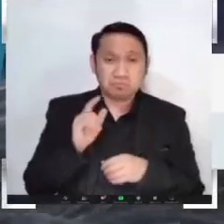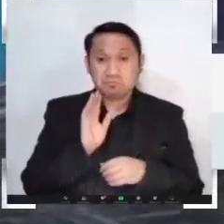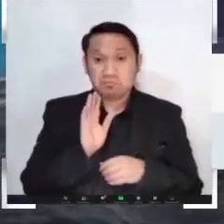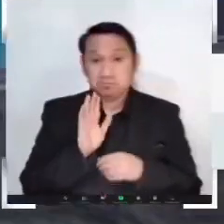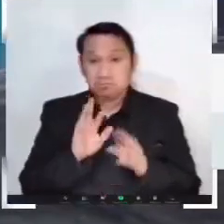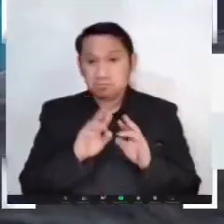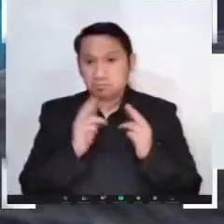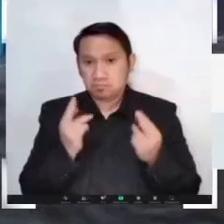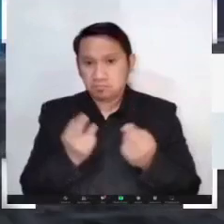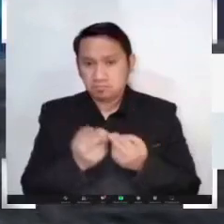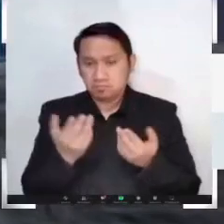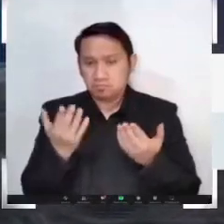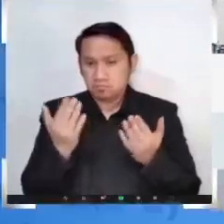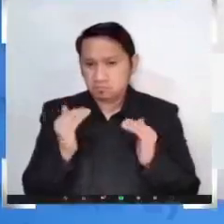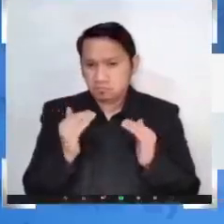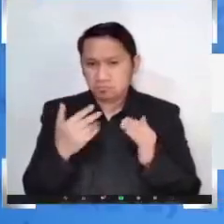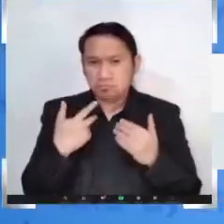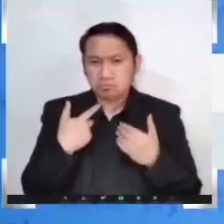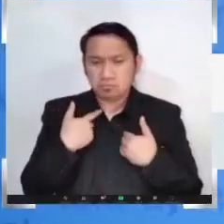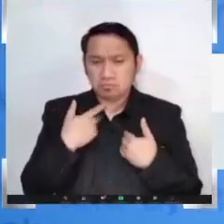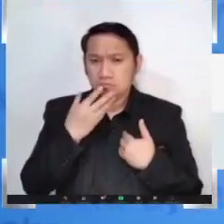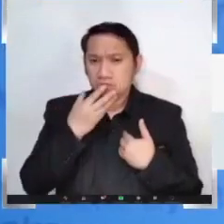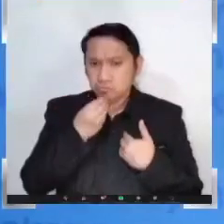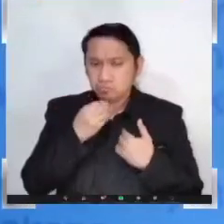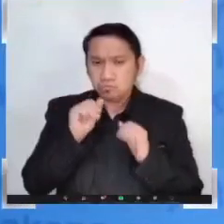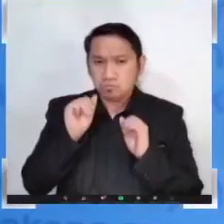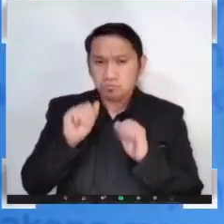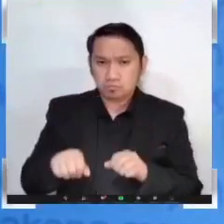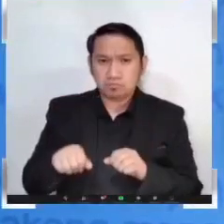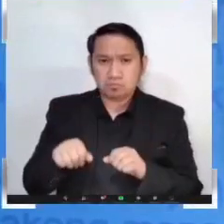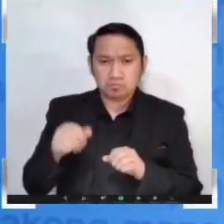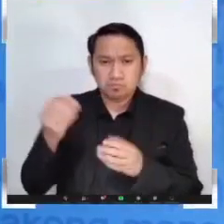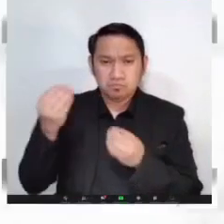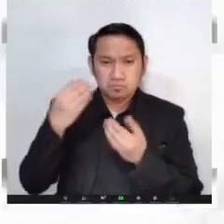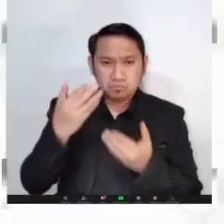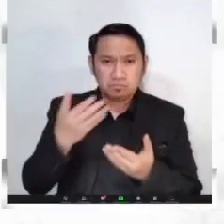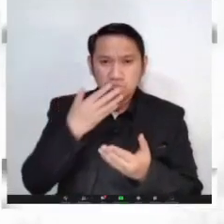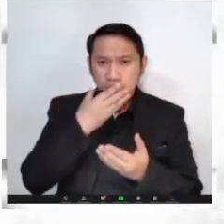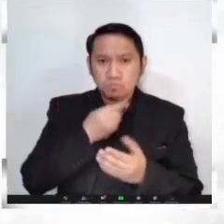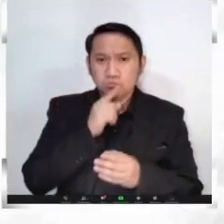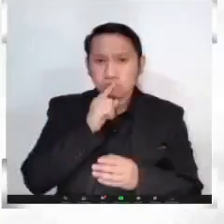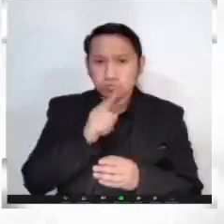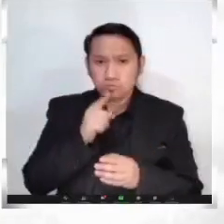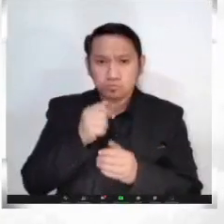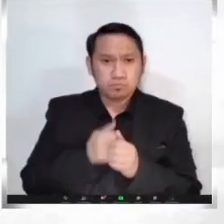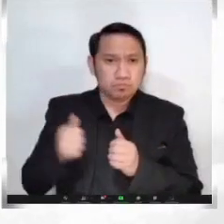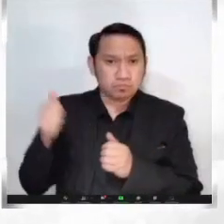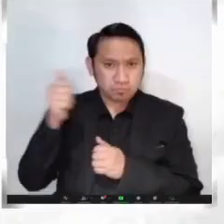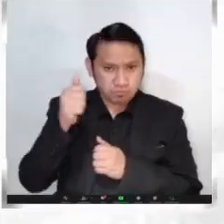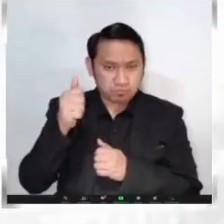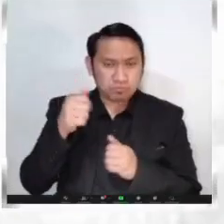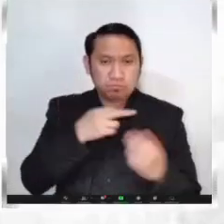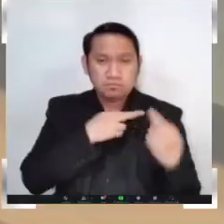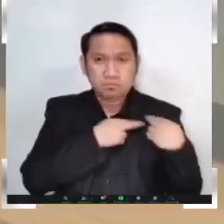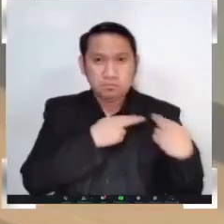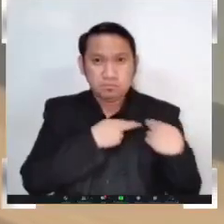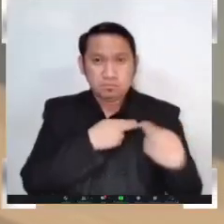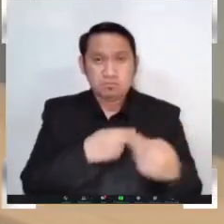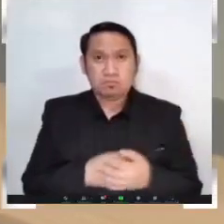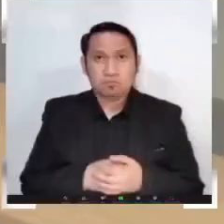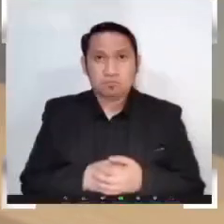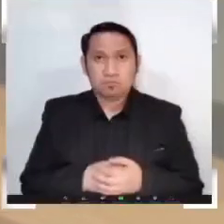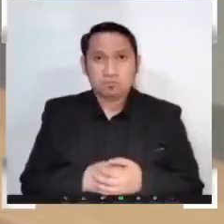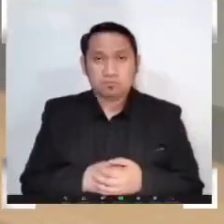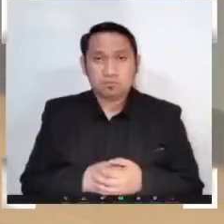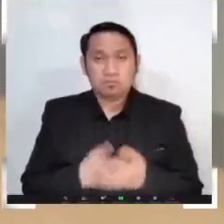pang makapagtuturo sa mastermind. Ipinamahagi sa media ng spokesman ng pamilya ang kopya ng extrajudicial confession ni Escorial.